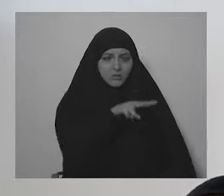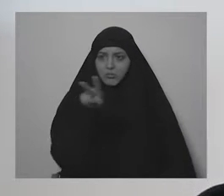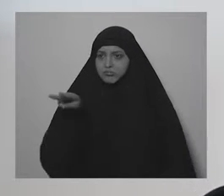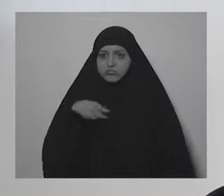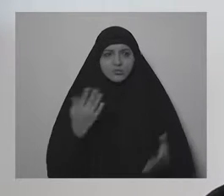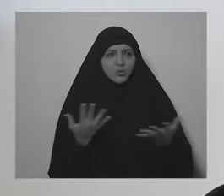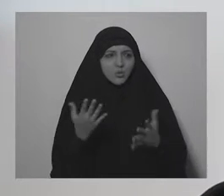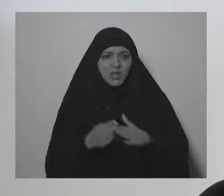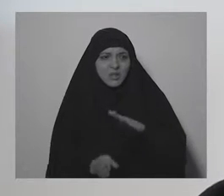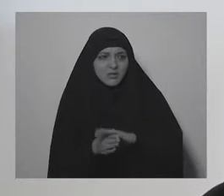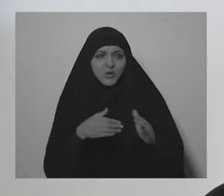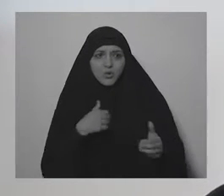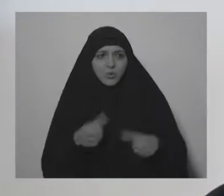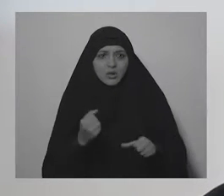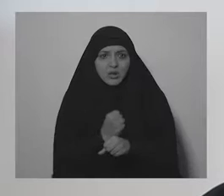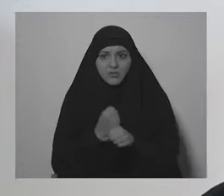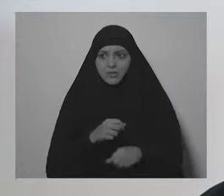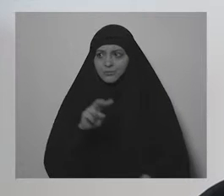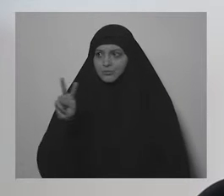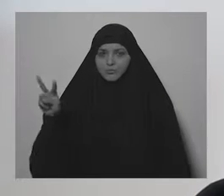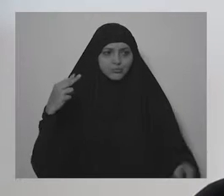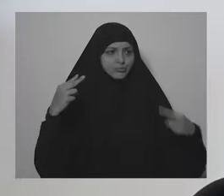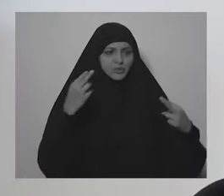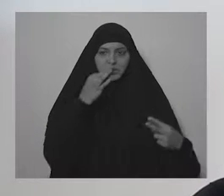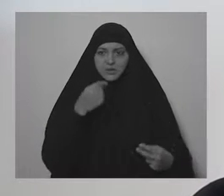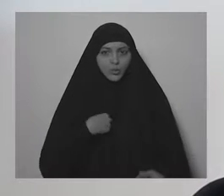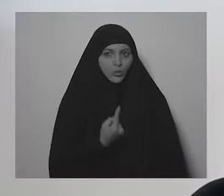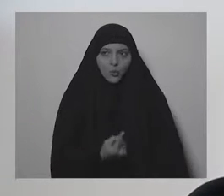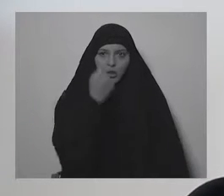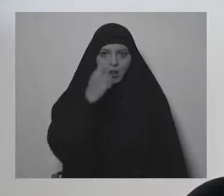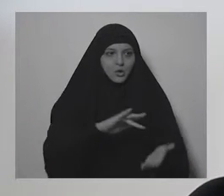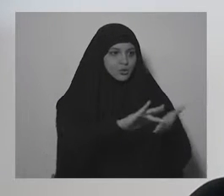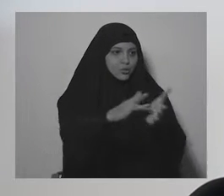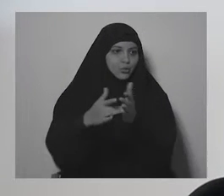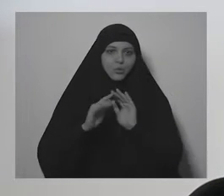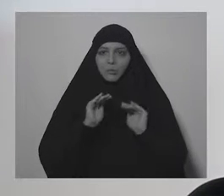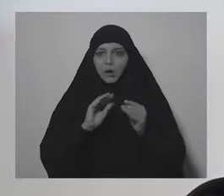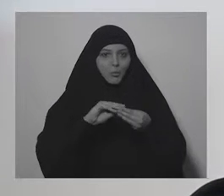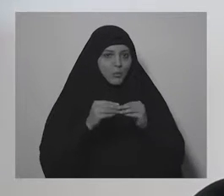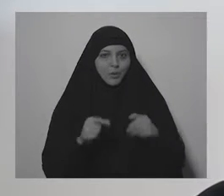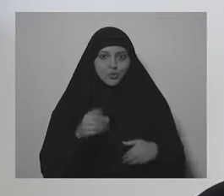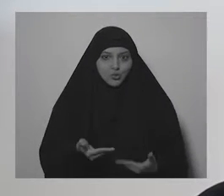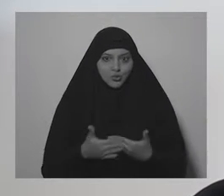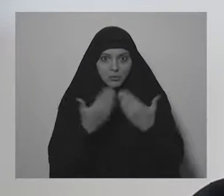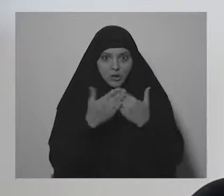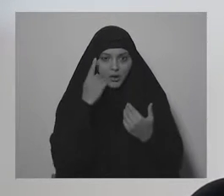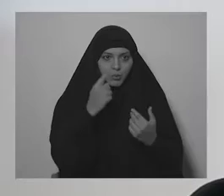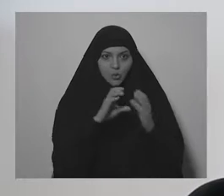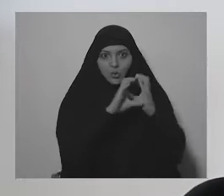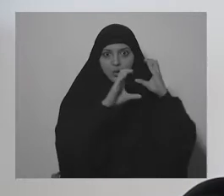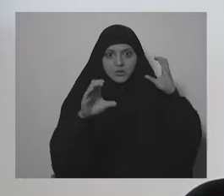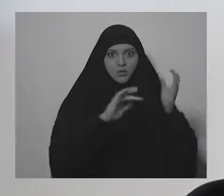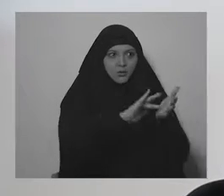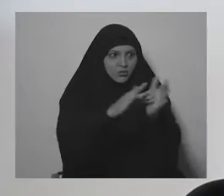قلنا شنو زعما الانيسياتيف، على شنو نجمو نخدمو. غزر واحد فينا قال والله كلنا ظهرنا يعانينا من نفس المشكله تو اليوم